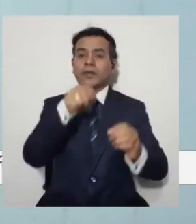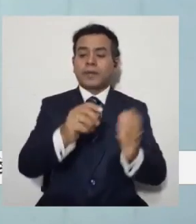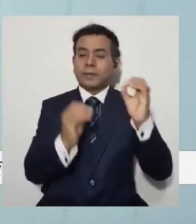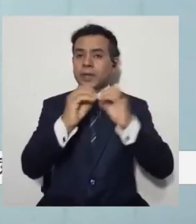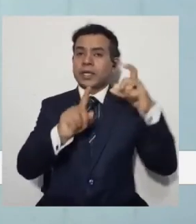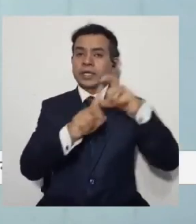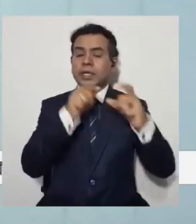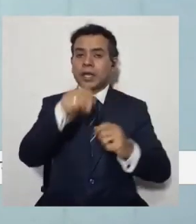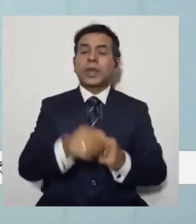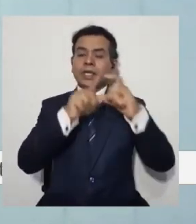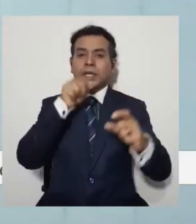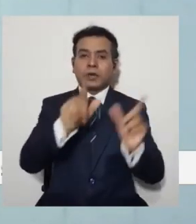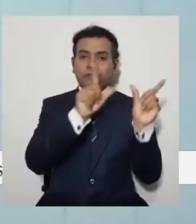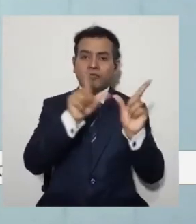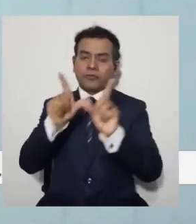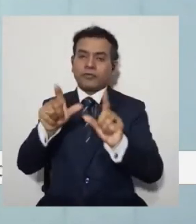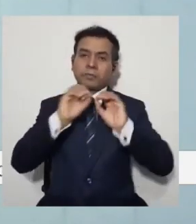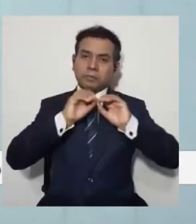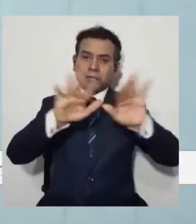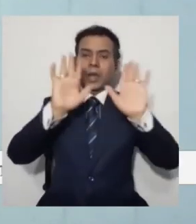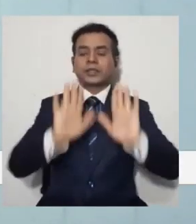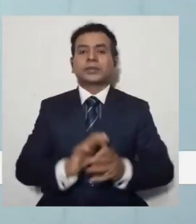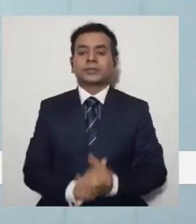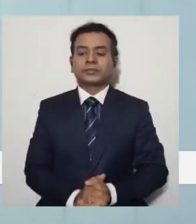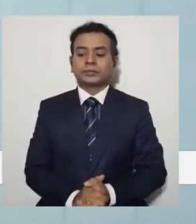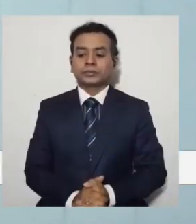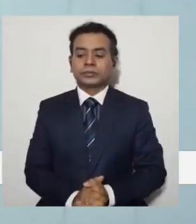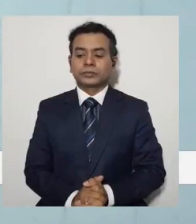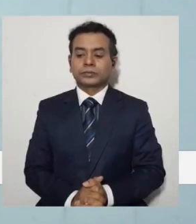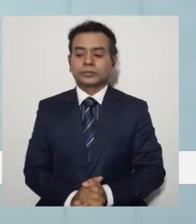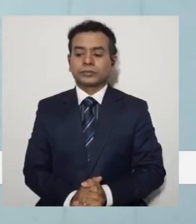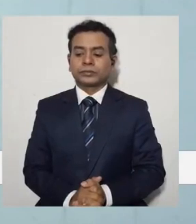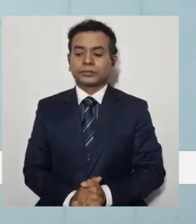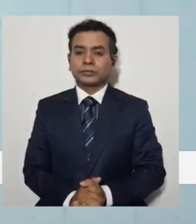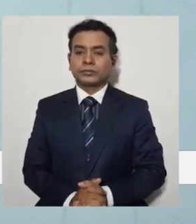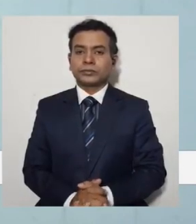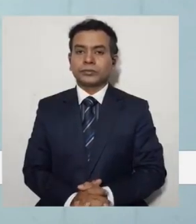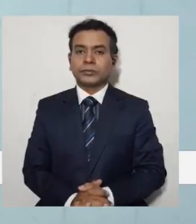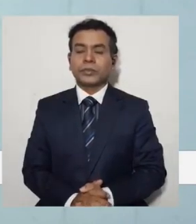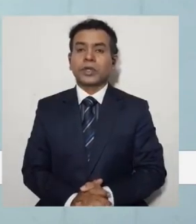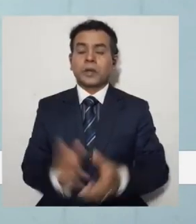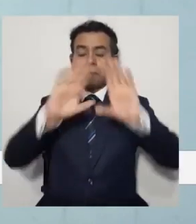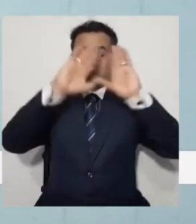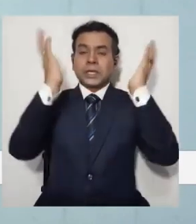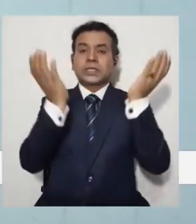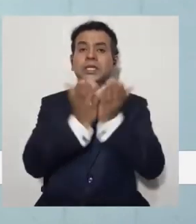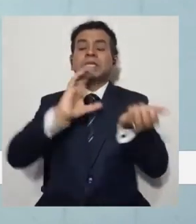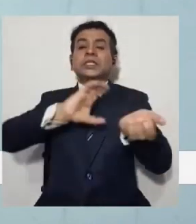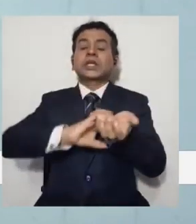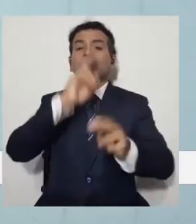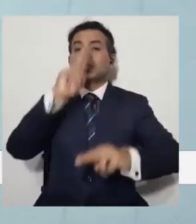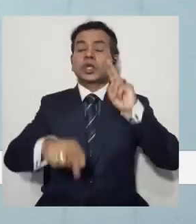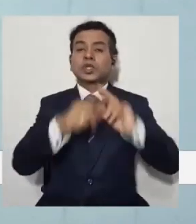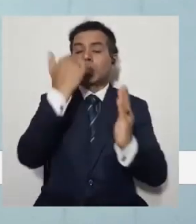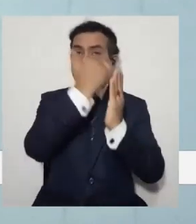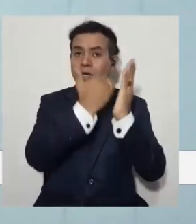www.corona.gov.bd এই ওয়েবসাইটে। বিশ্ব স্বাস্থ্য সংস্থার সিচুয়েশন রিপোর্ট 29 এপ্রিলে আমরা দক্ষিণ এশিয়ার কোভিড-19 পরিস্থিতি